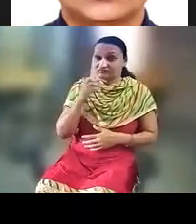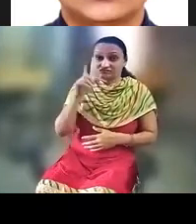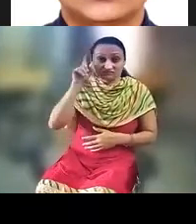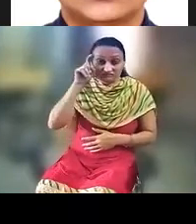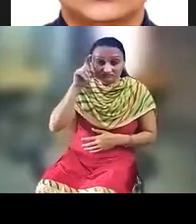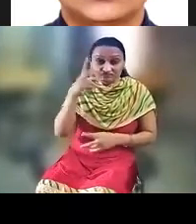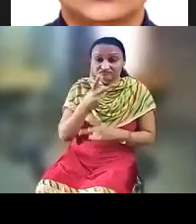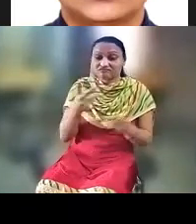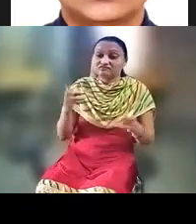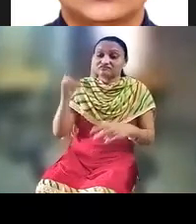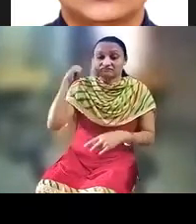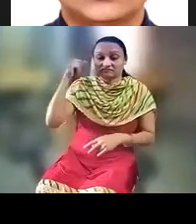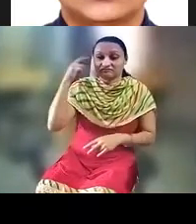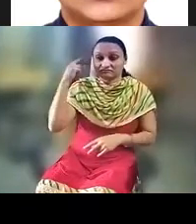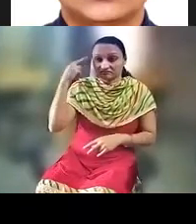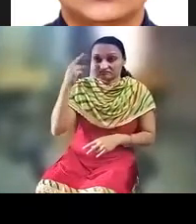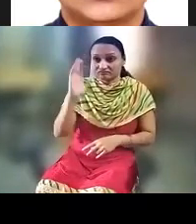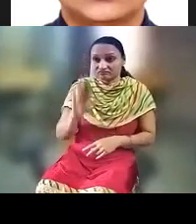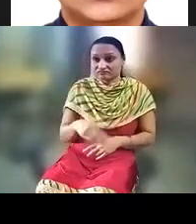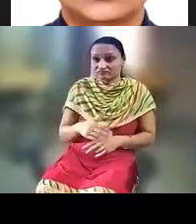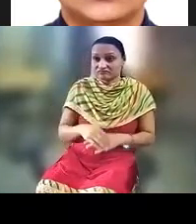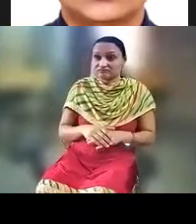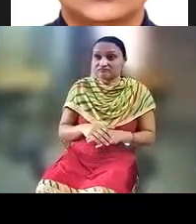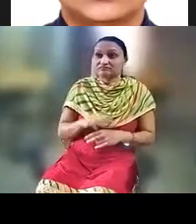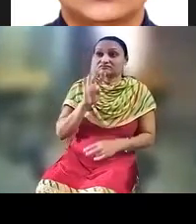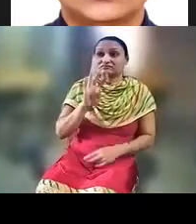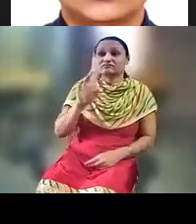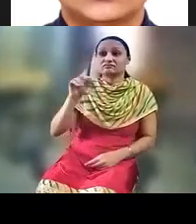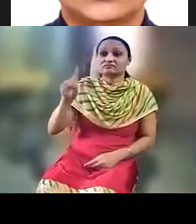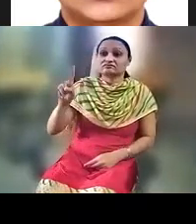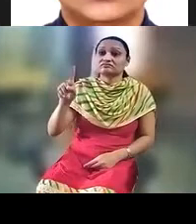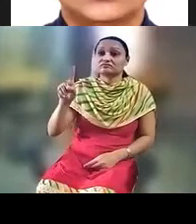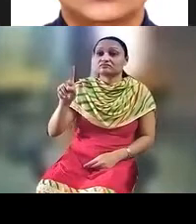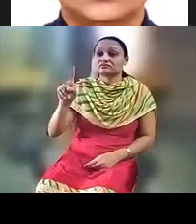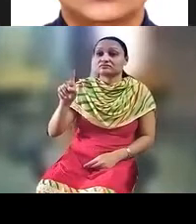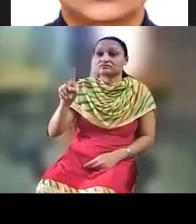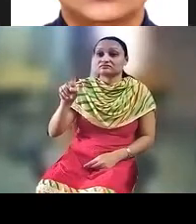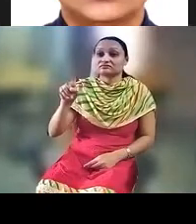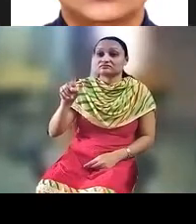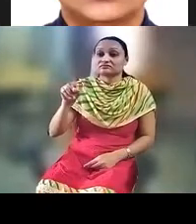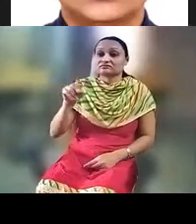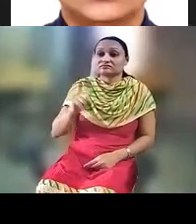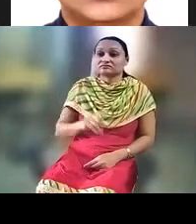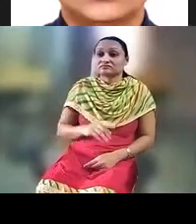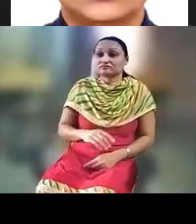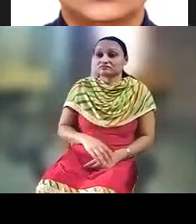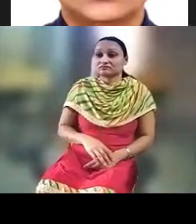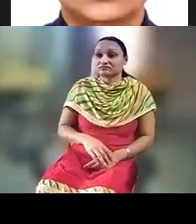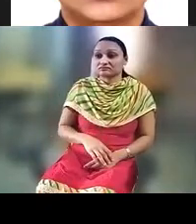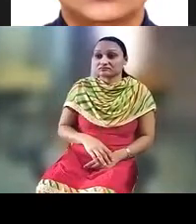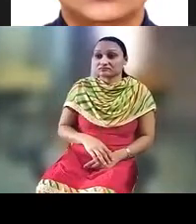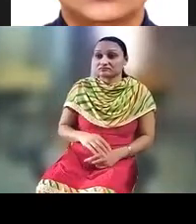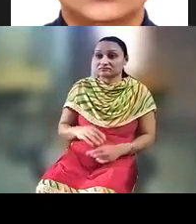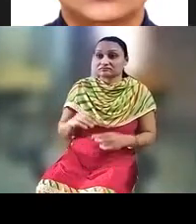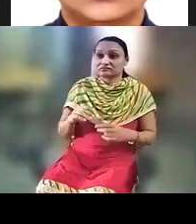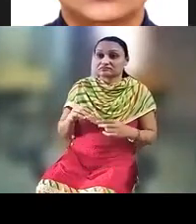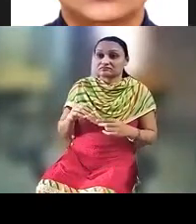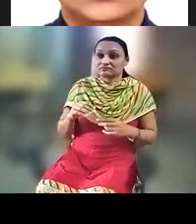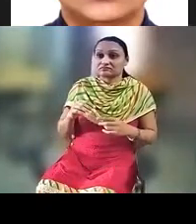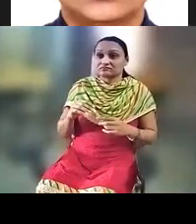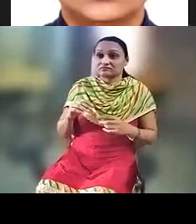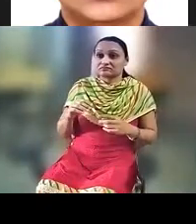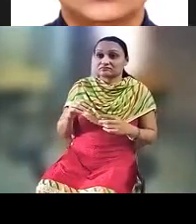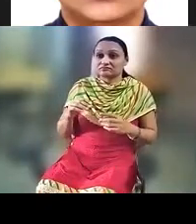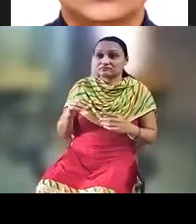हैं। 41% more likely to feel discriminated against. डिस्क्रिमिनेशन तो हमारे यहाँ पे होता ही होता